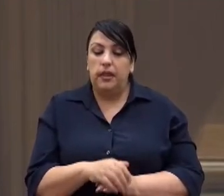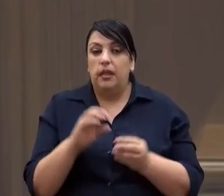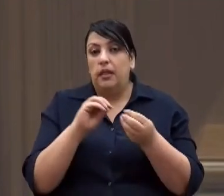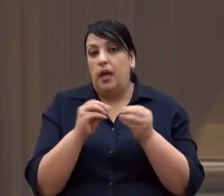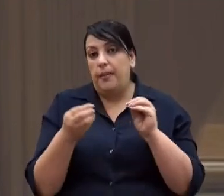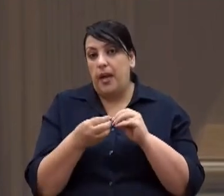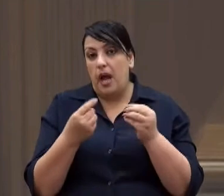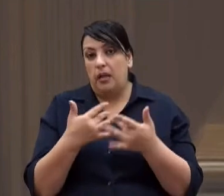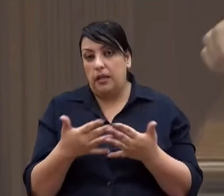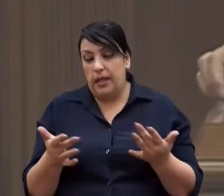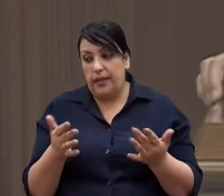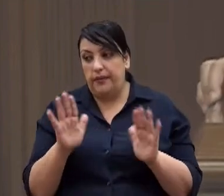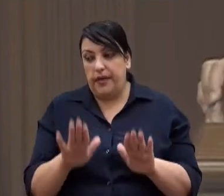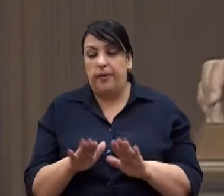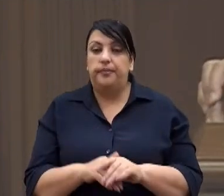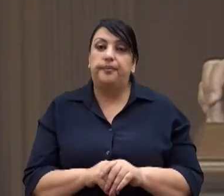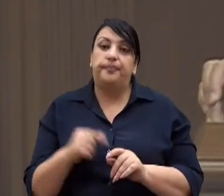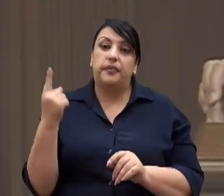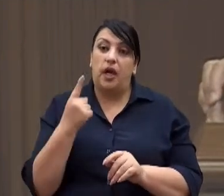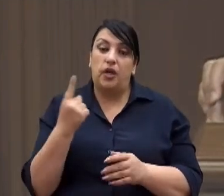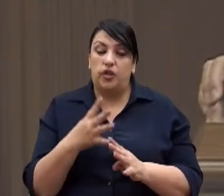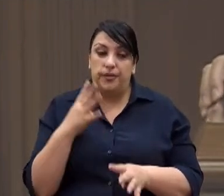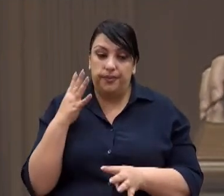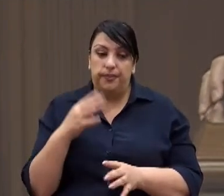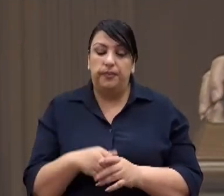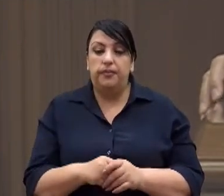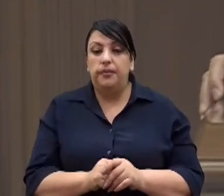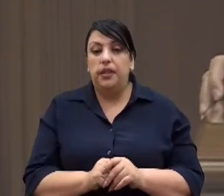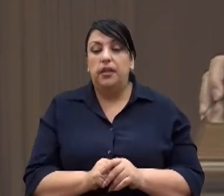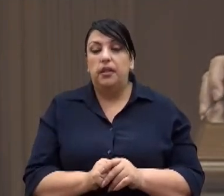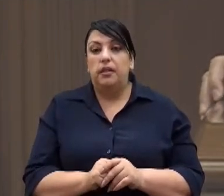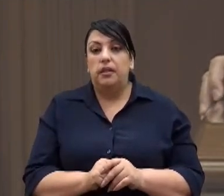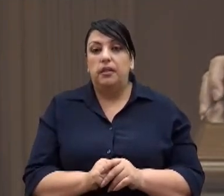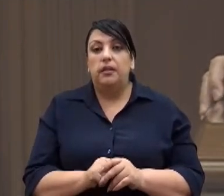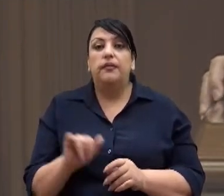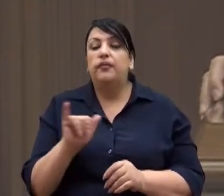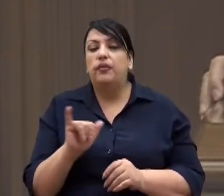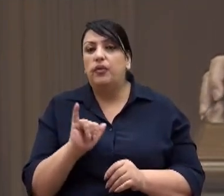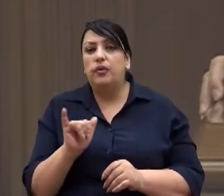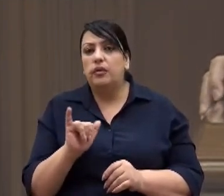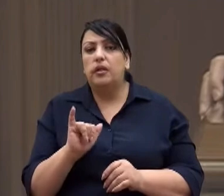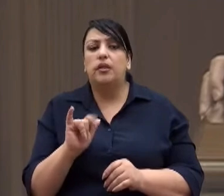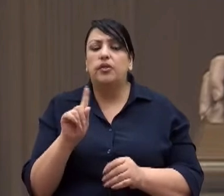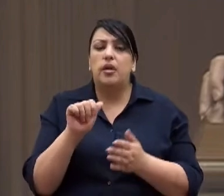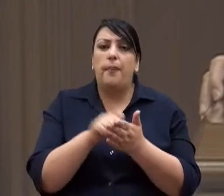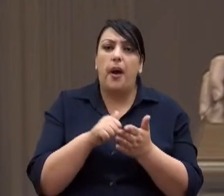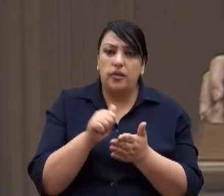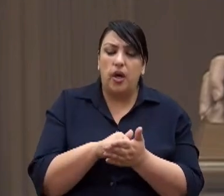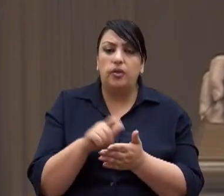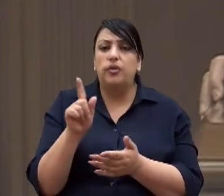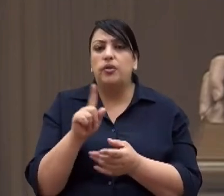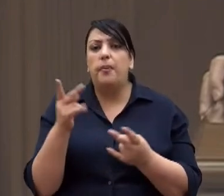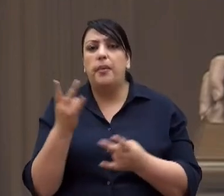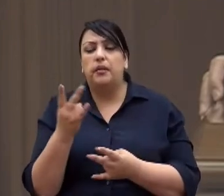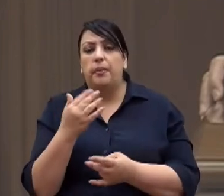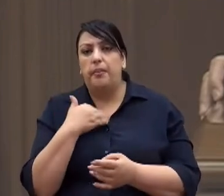հիմնախնդիրների վրա։ Առաջինը, ինչն է, որոնք են հիմնական պատճառները, ինչու է մեզ պետք